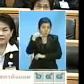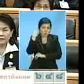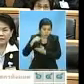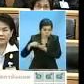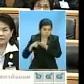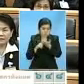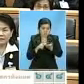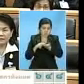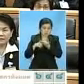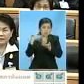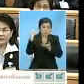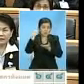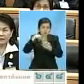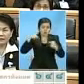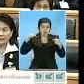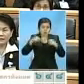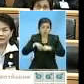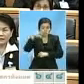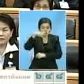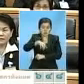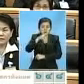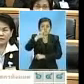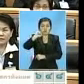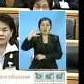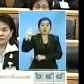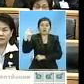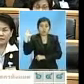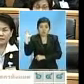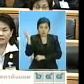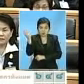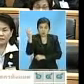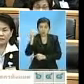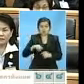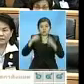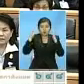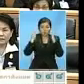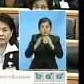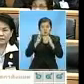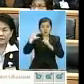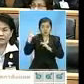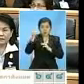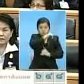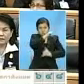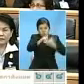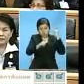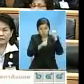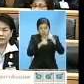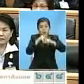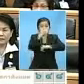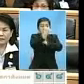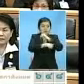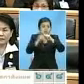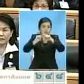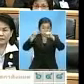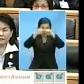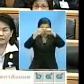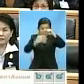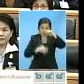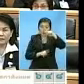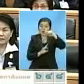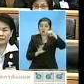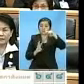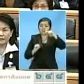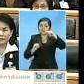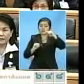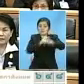ราบครับองค์การรัฐสภาโลกคือที่ประชุมของรัฐสภาทั่วโลกจำนวน140กว่าประเทศครับเข